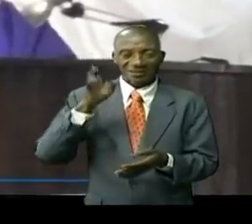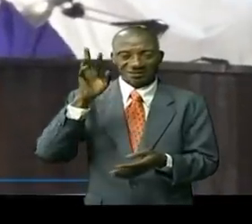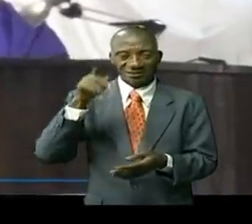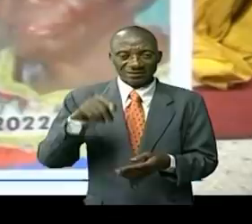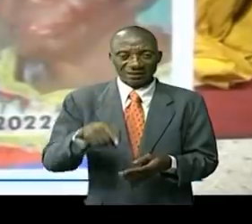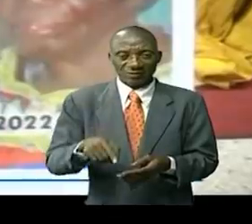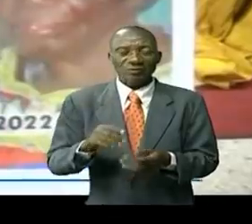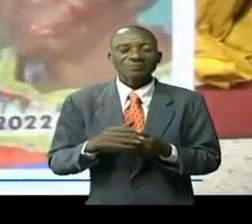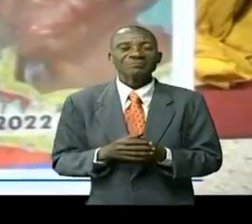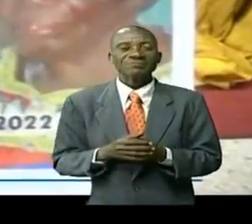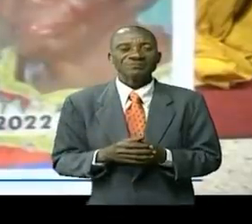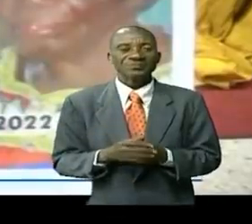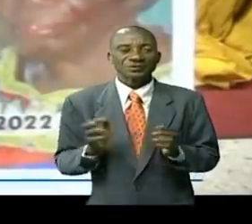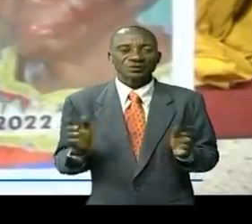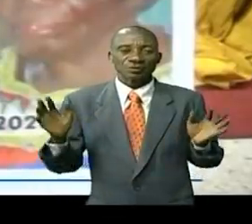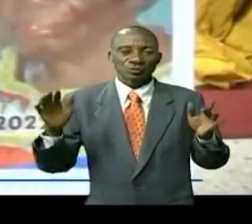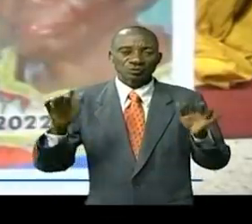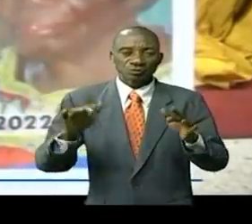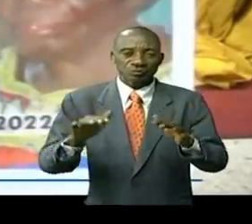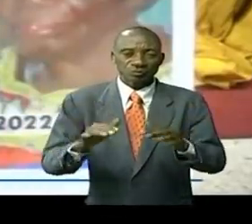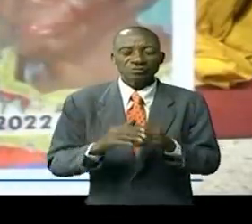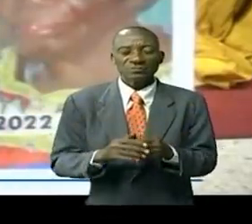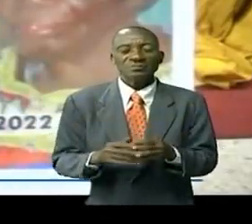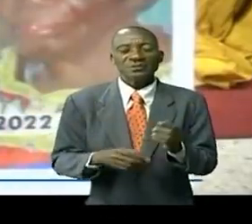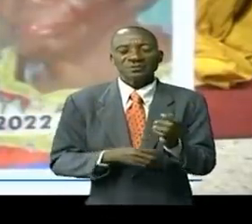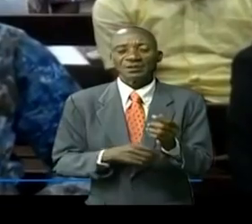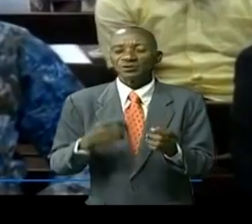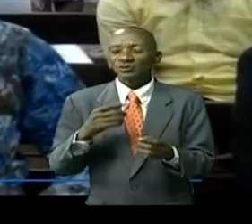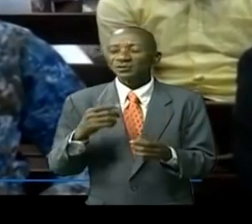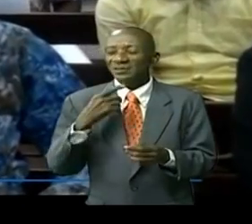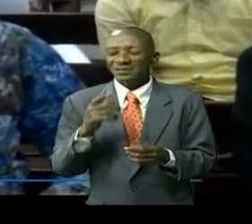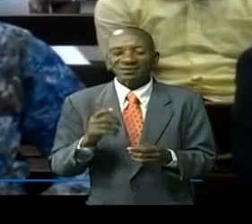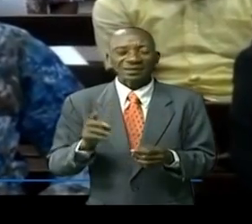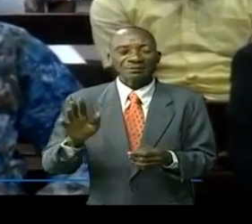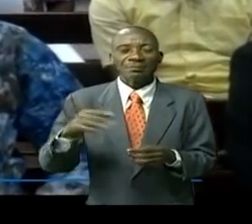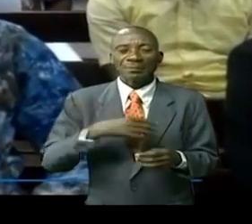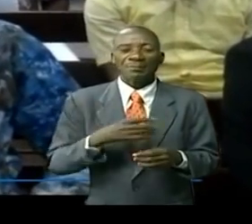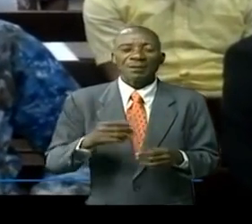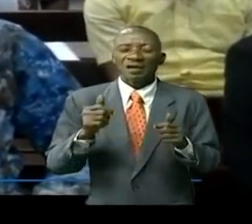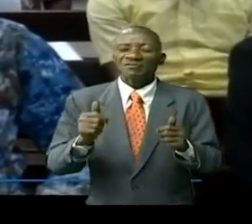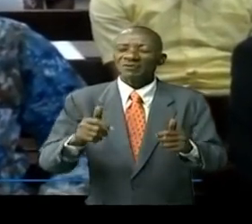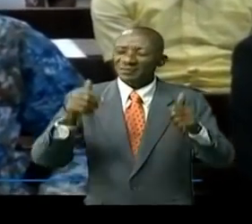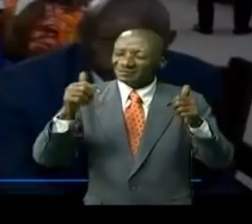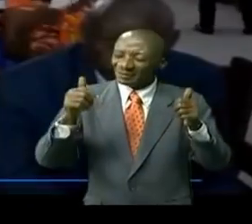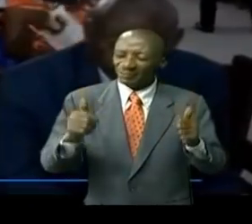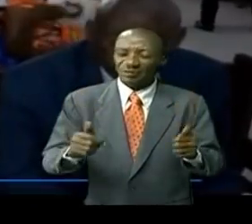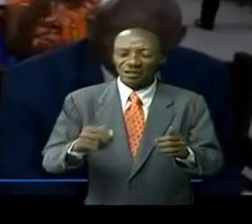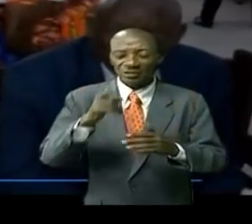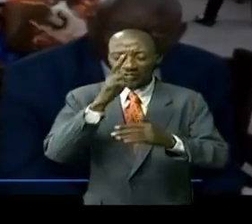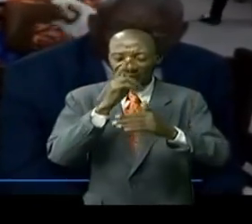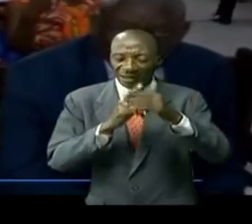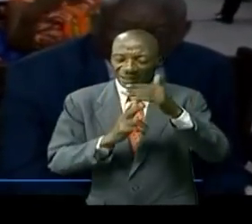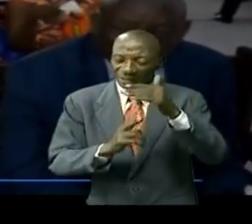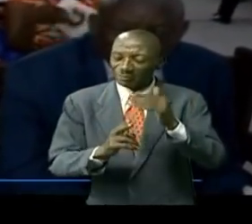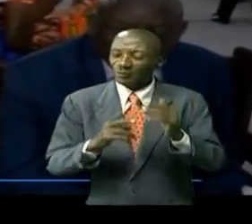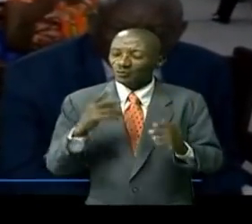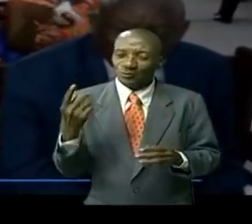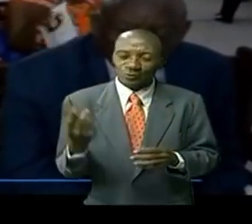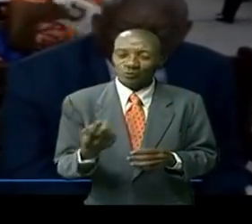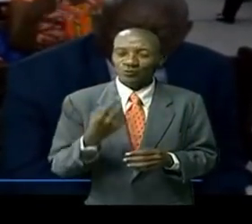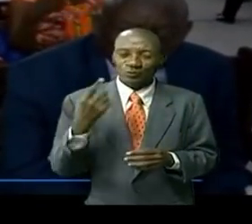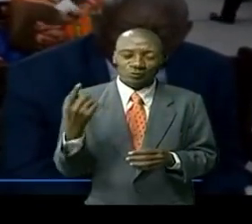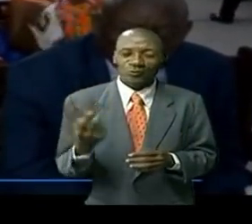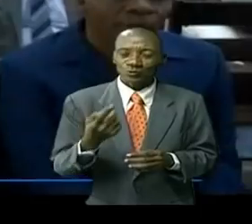a révélé que sa vie était un évangile vivant caractérisé par une humilité doublée d'une libéralité très